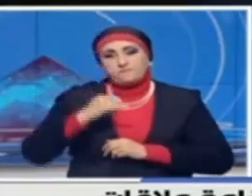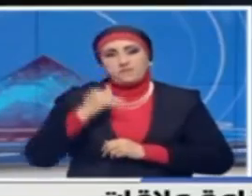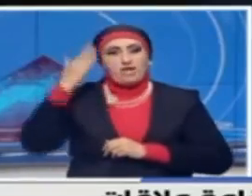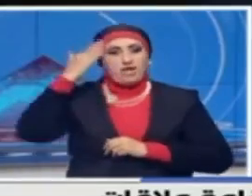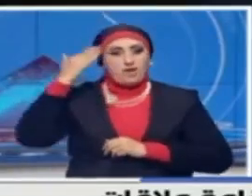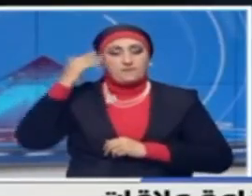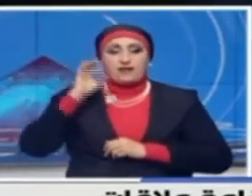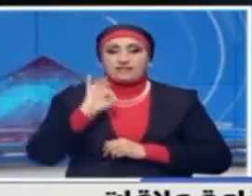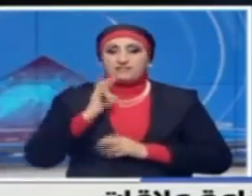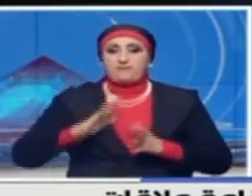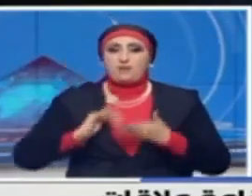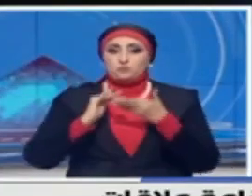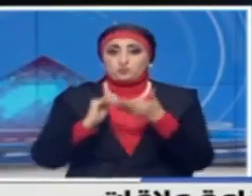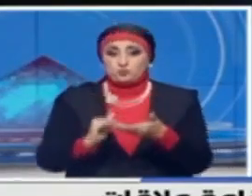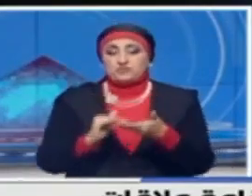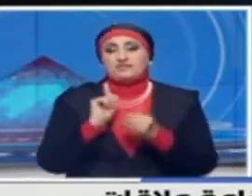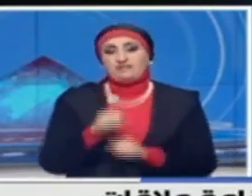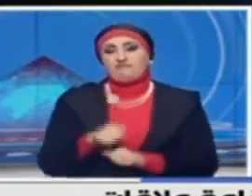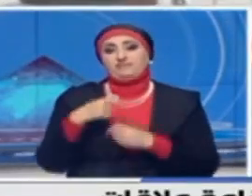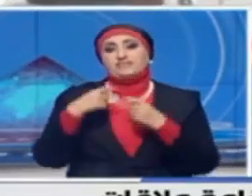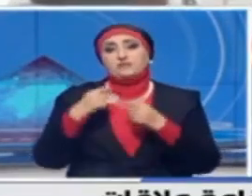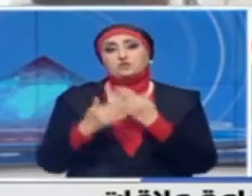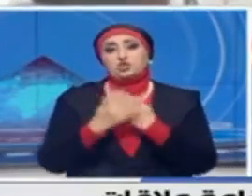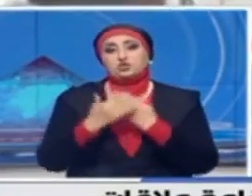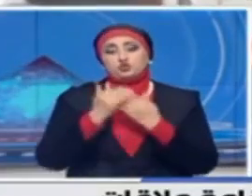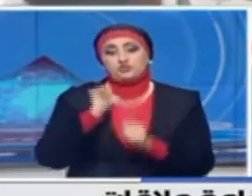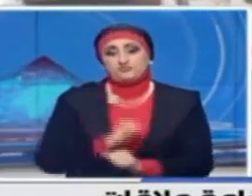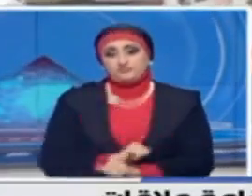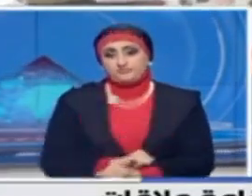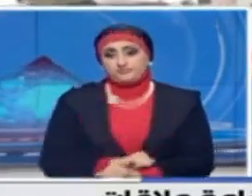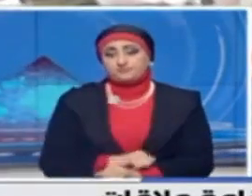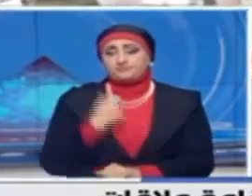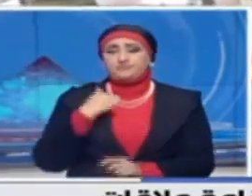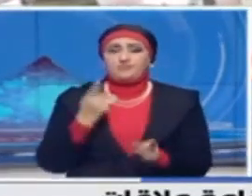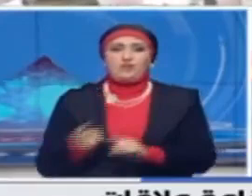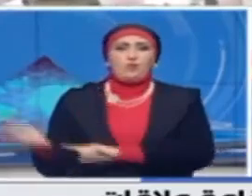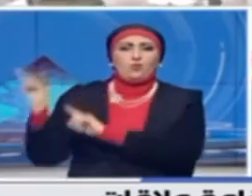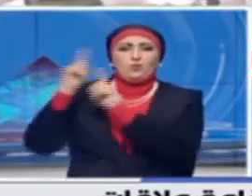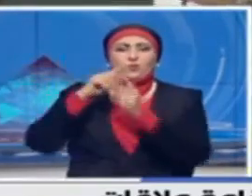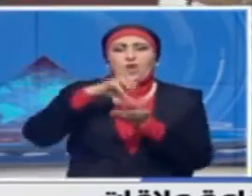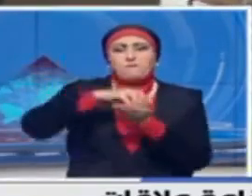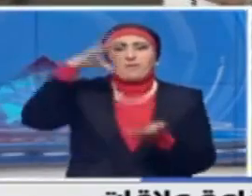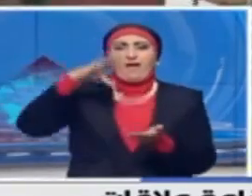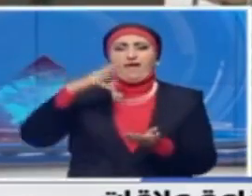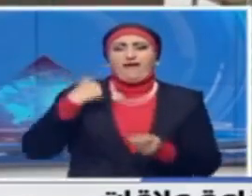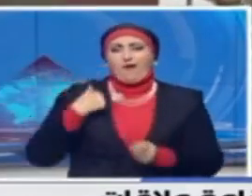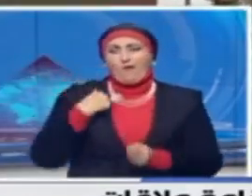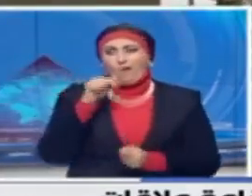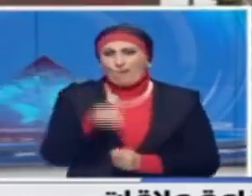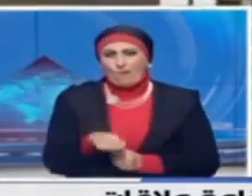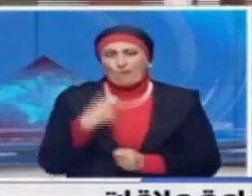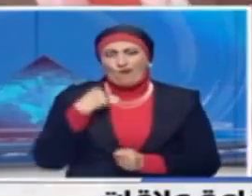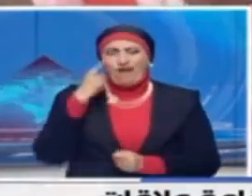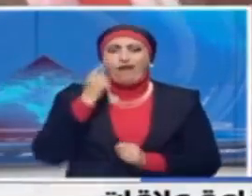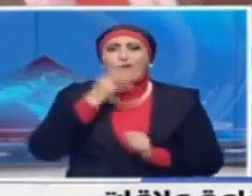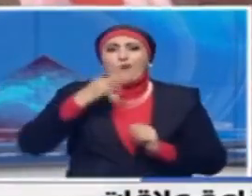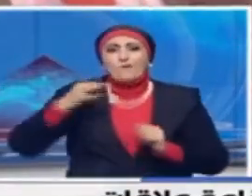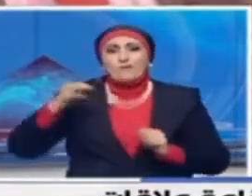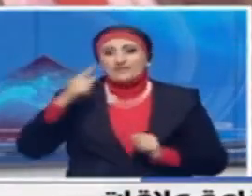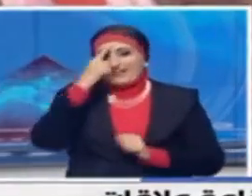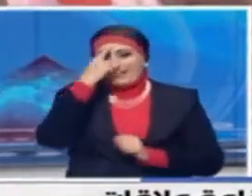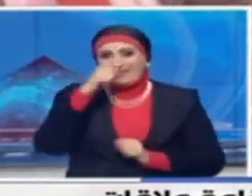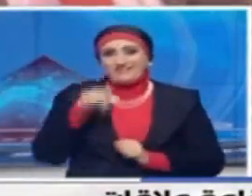مصر بدعم تلك الثقافة التكنولوجية الحديثة. حلول اليوبيل الذهبي لاستقلال بنغلاديش باعتراف الهند رسميا